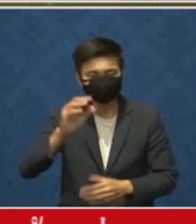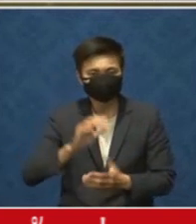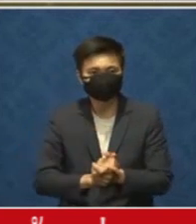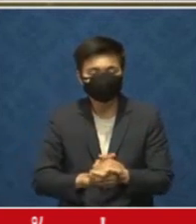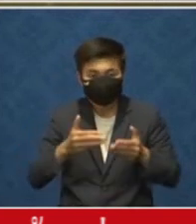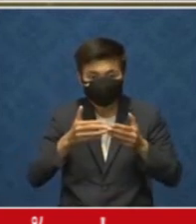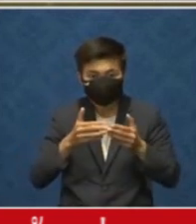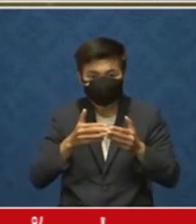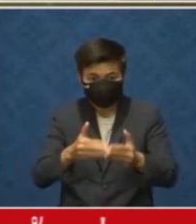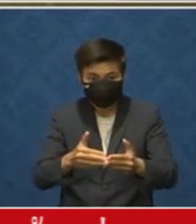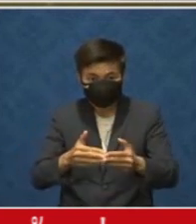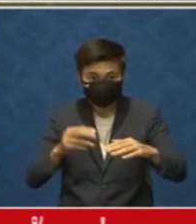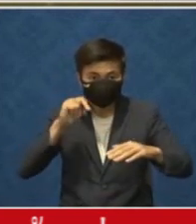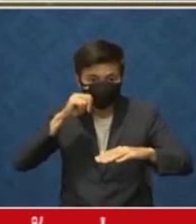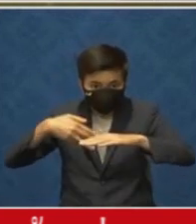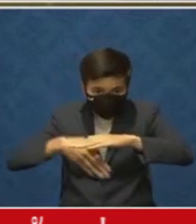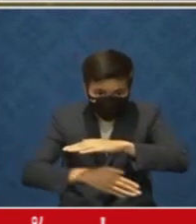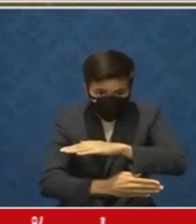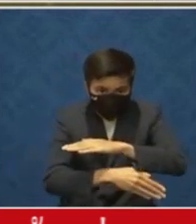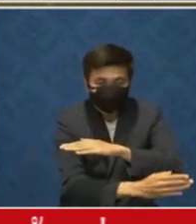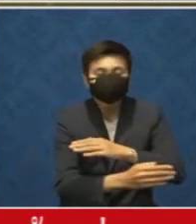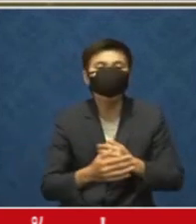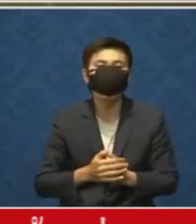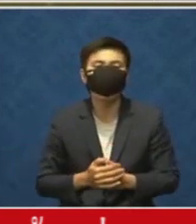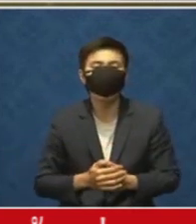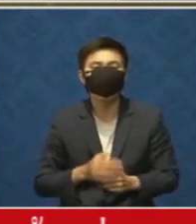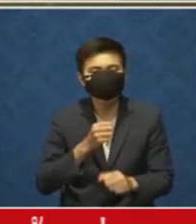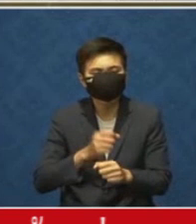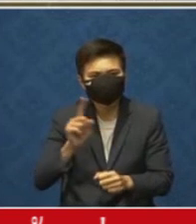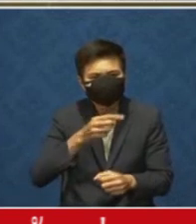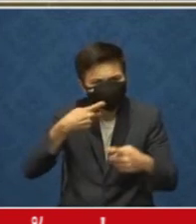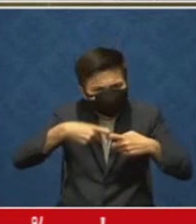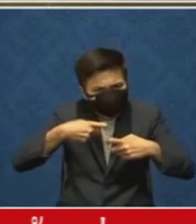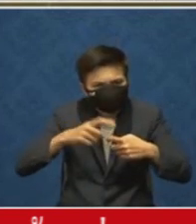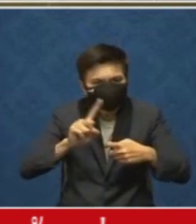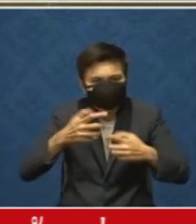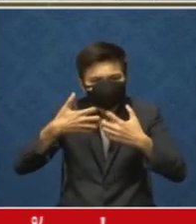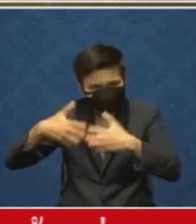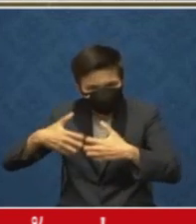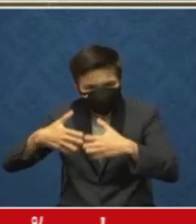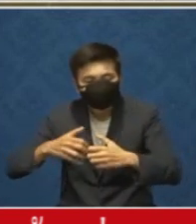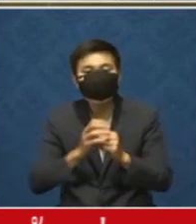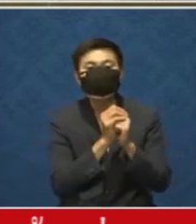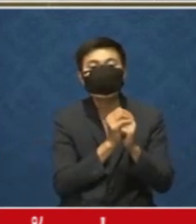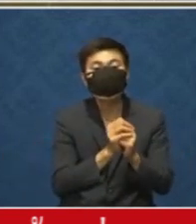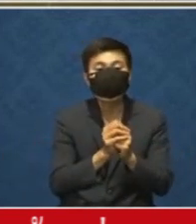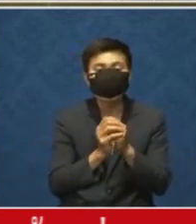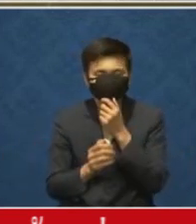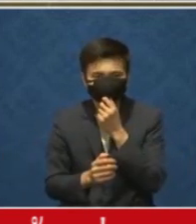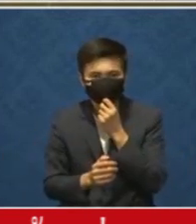วนประกอบนะครับที่สำคัญที่สุดแล้วก็ทำยากที่สุดก็คือเครื่องยนต์ซึ่งประเทศจีนเนี่ย